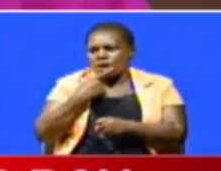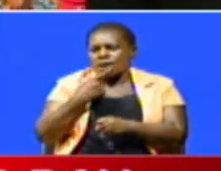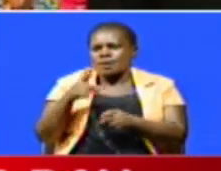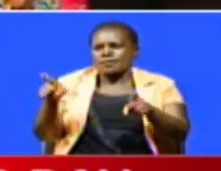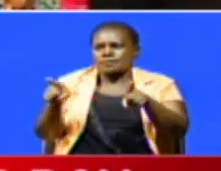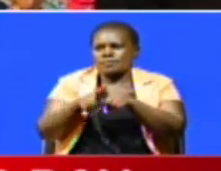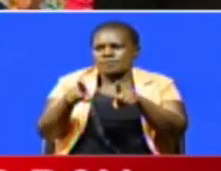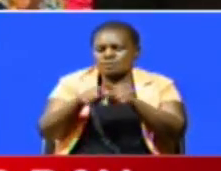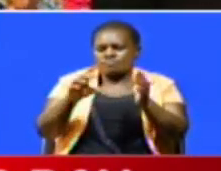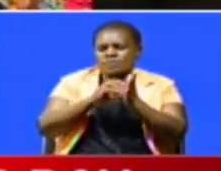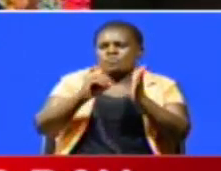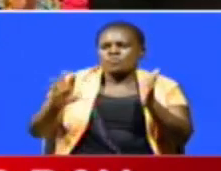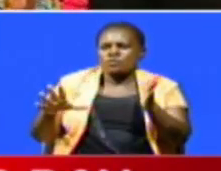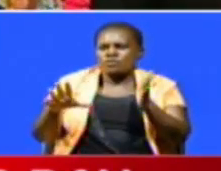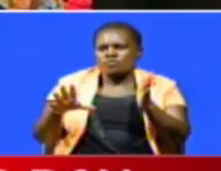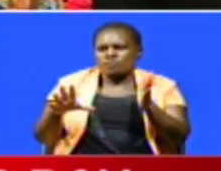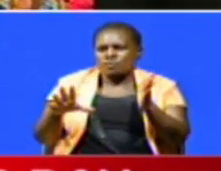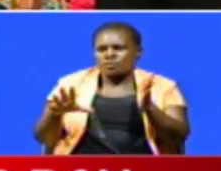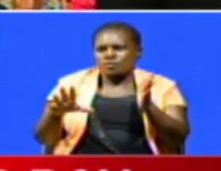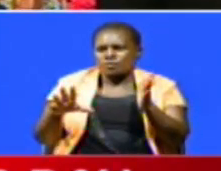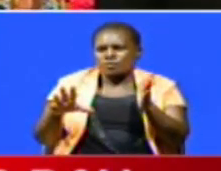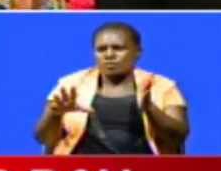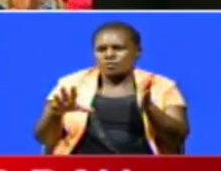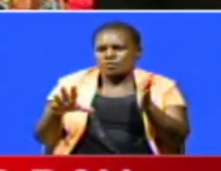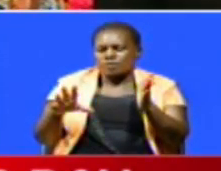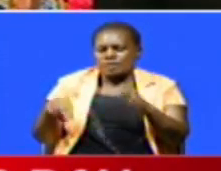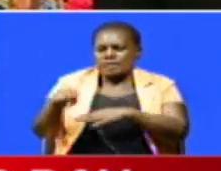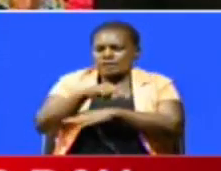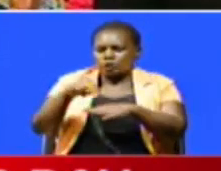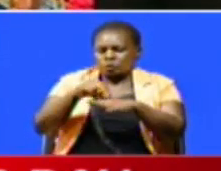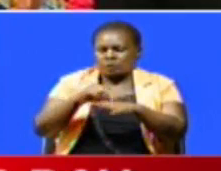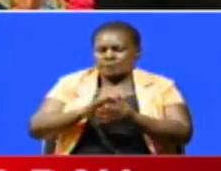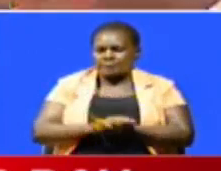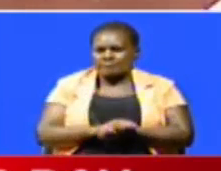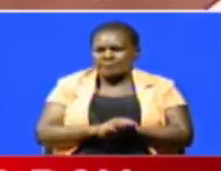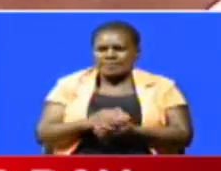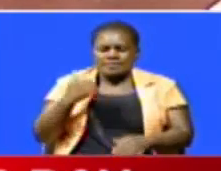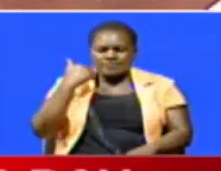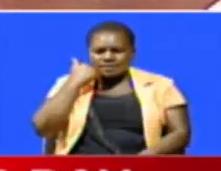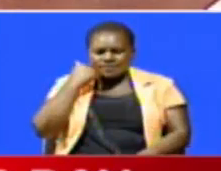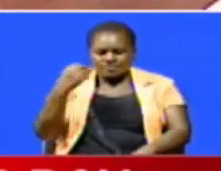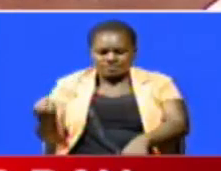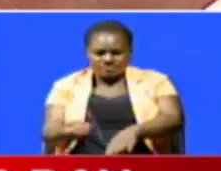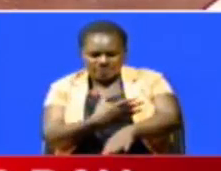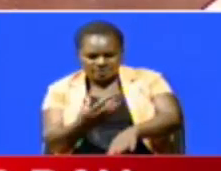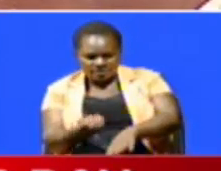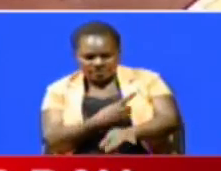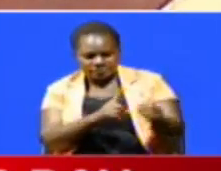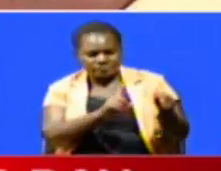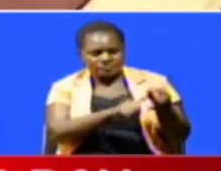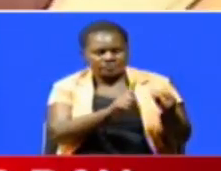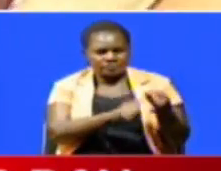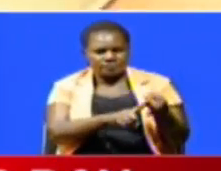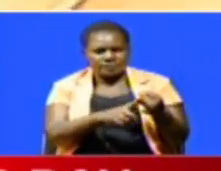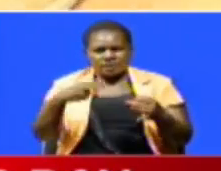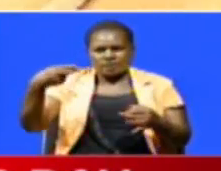na kuondolewa katika uso wa mataifa. Ugonjwa ya saratani, ugonjwa